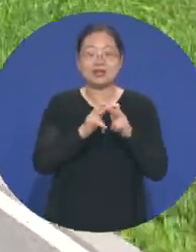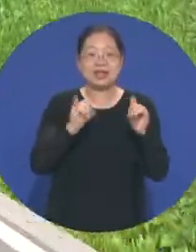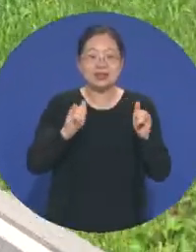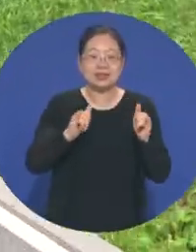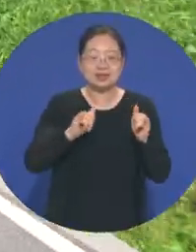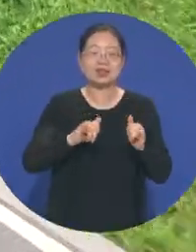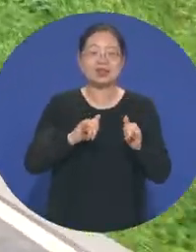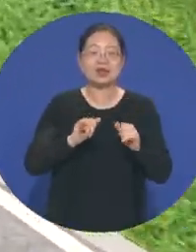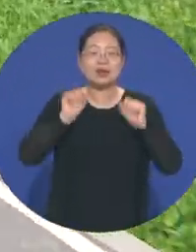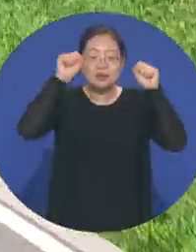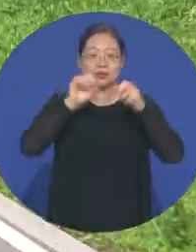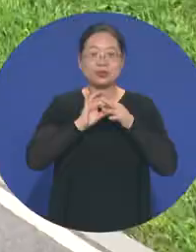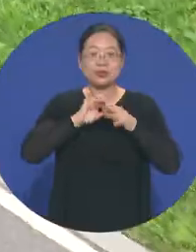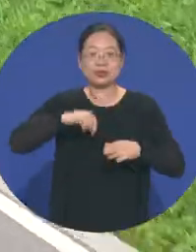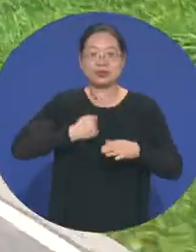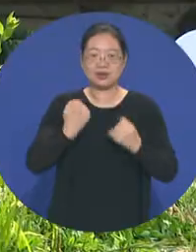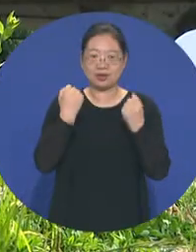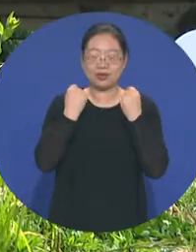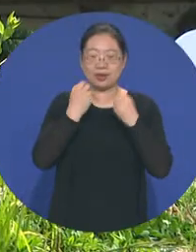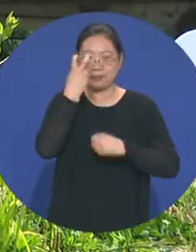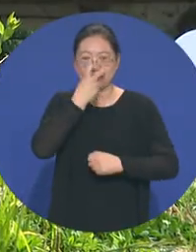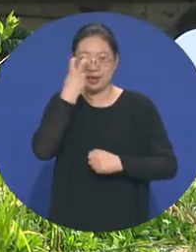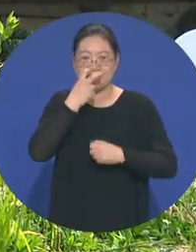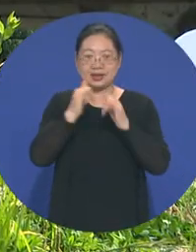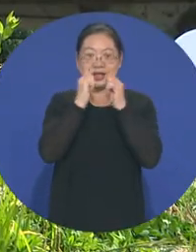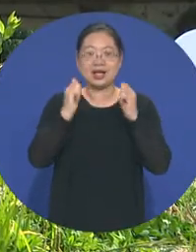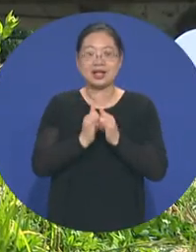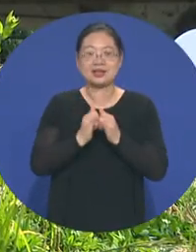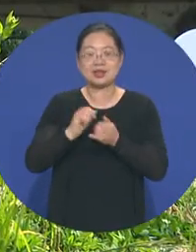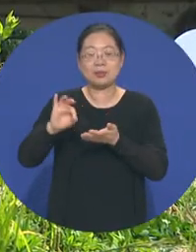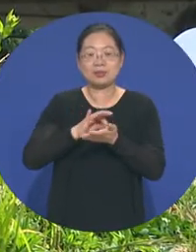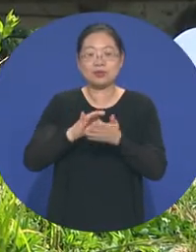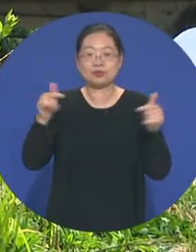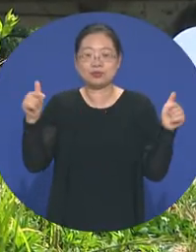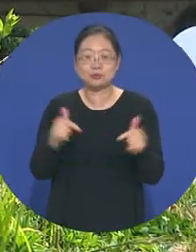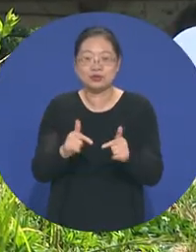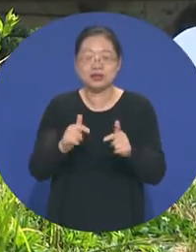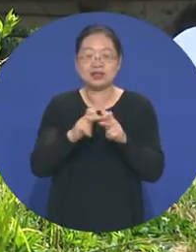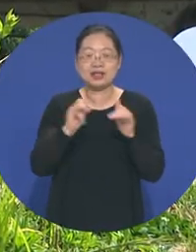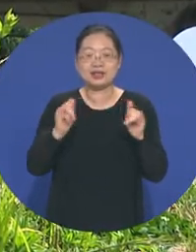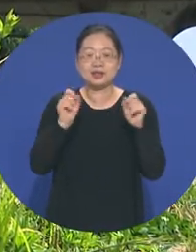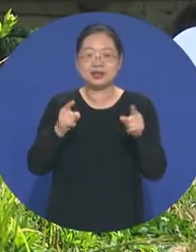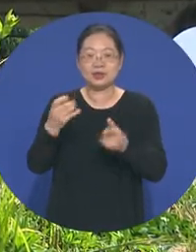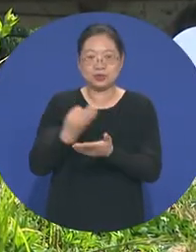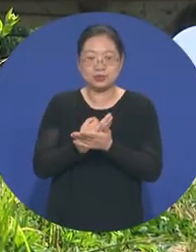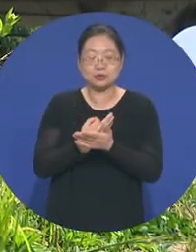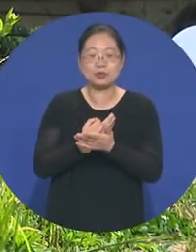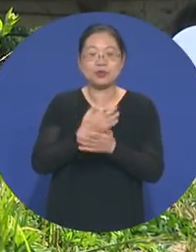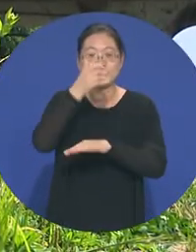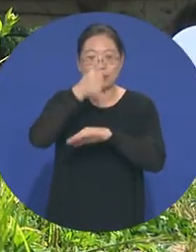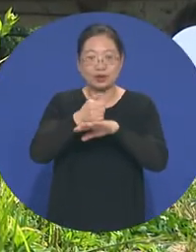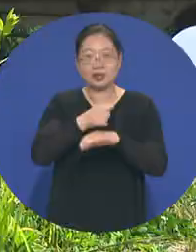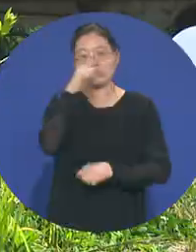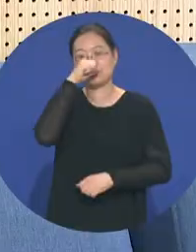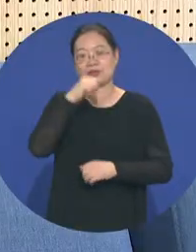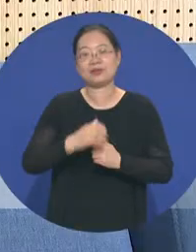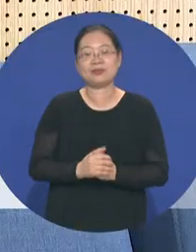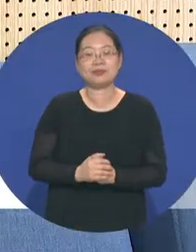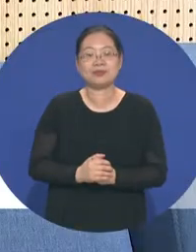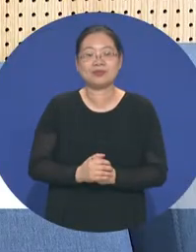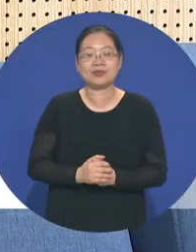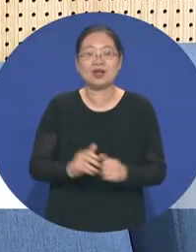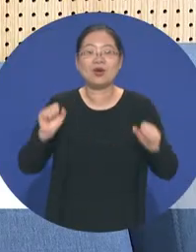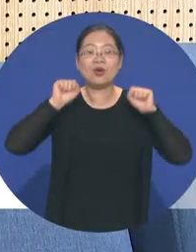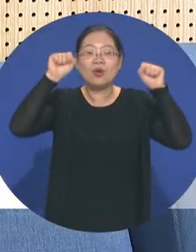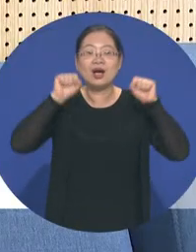운동을 통해 스스로 건강을 챙김으로써 사회적 비용을 줄이게 되는 장애인 기회소득도 성과가 상당합니다.